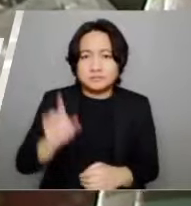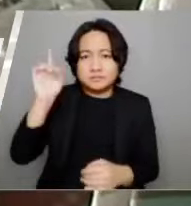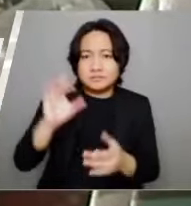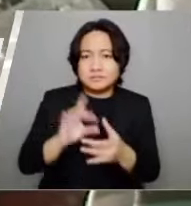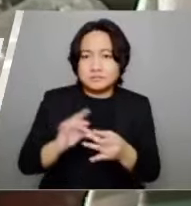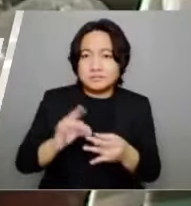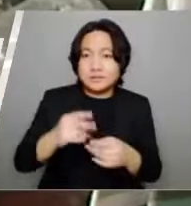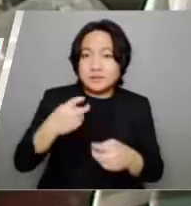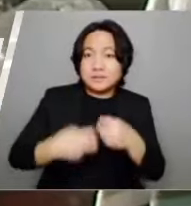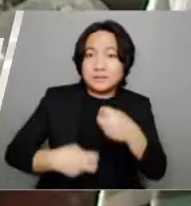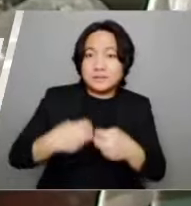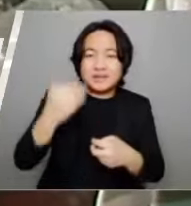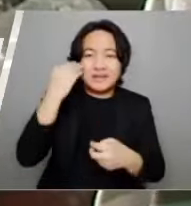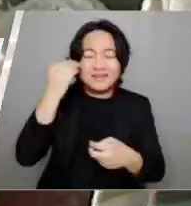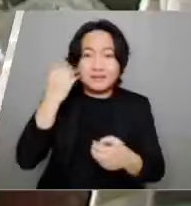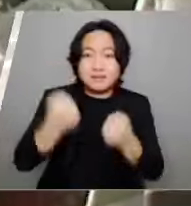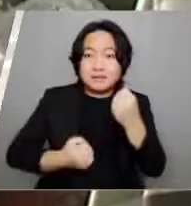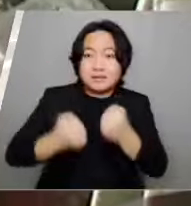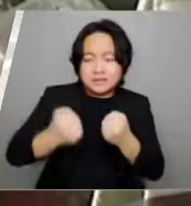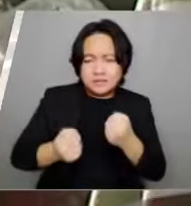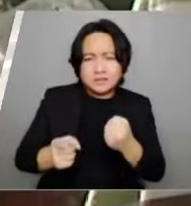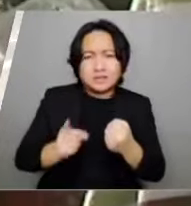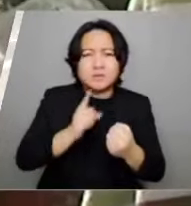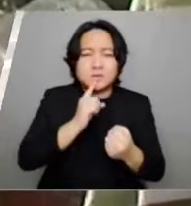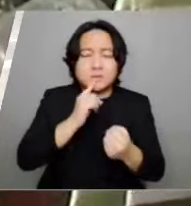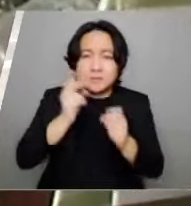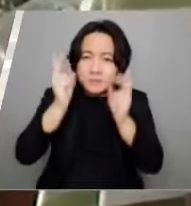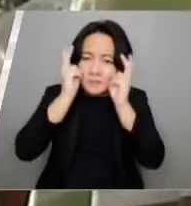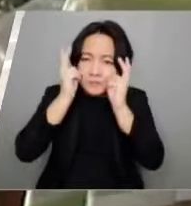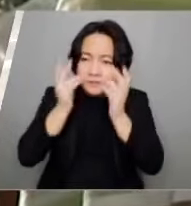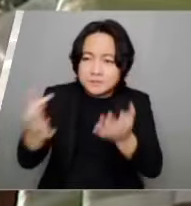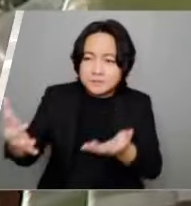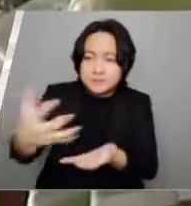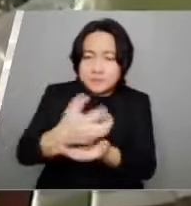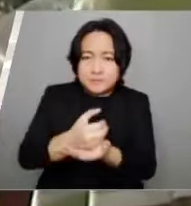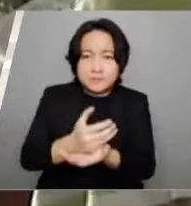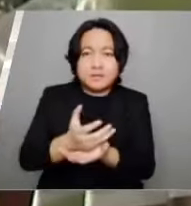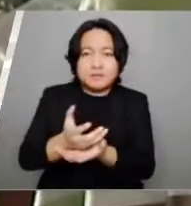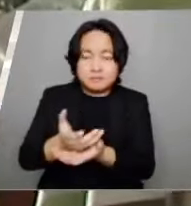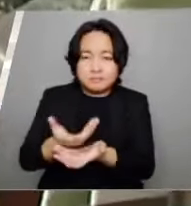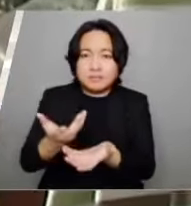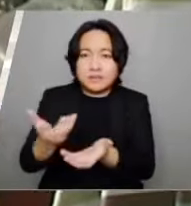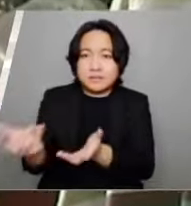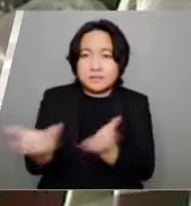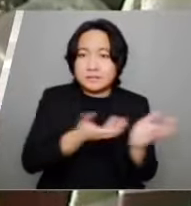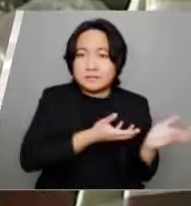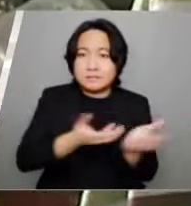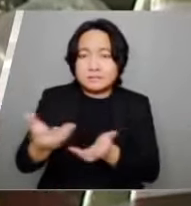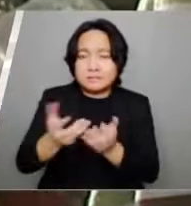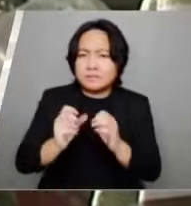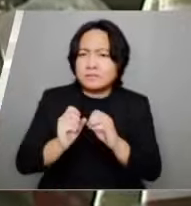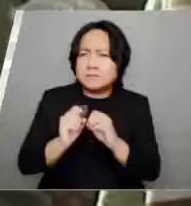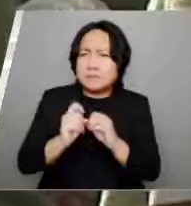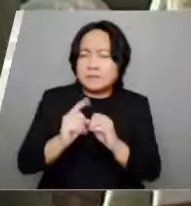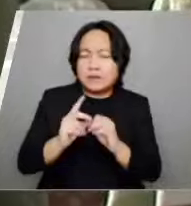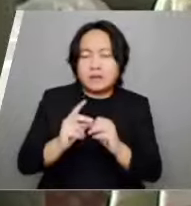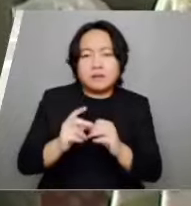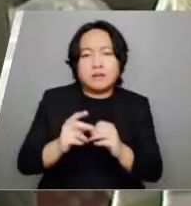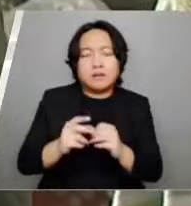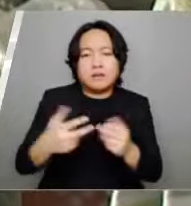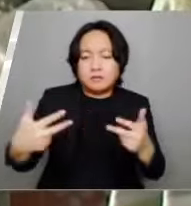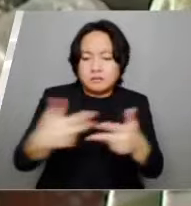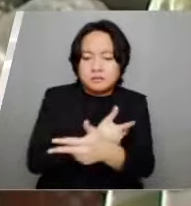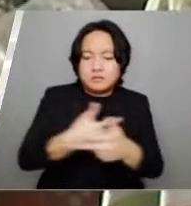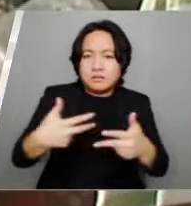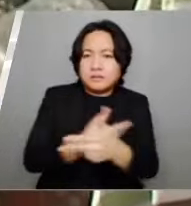mga sasakyan na magdadala ng gulay, may maraming banda na may nasira ang daan, na baha ang